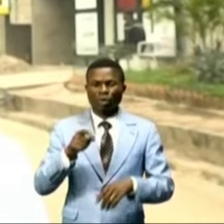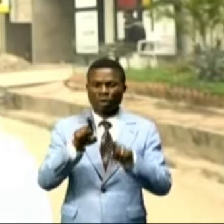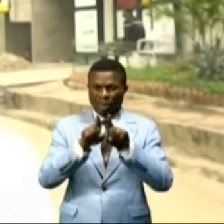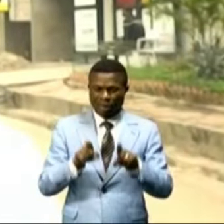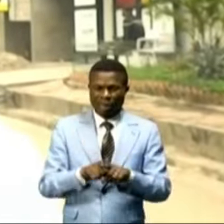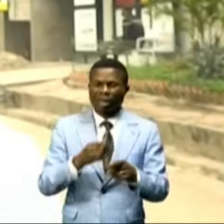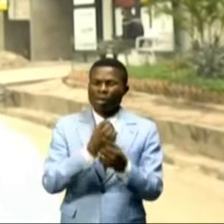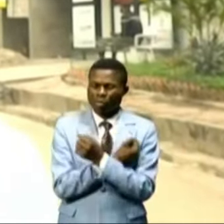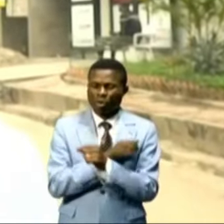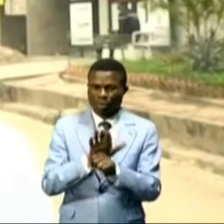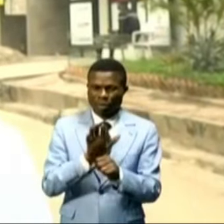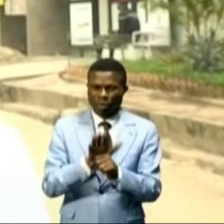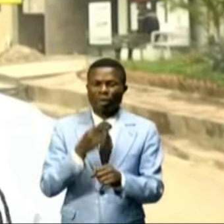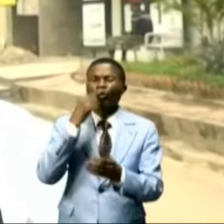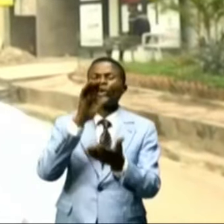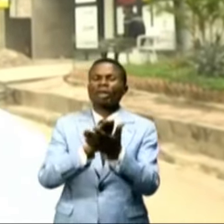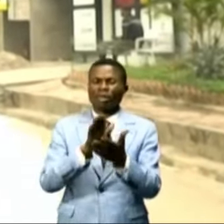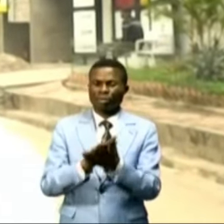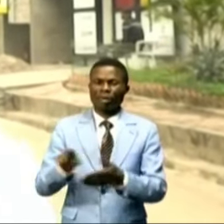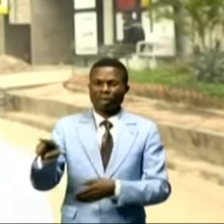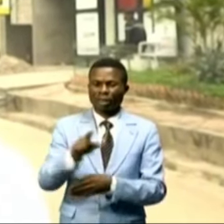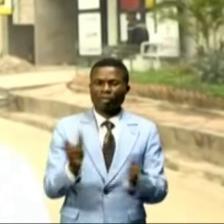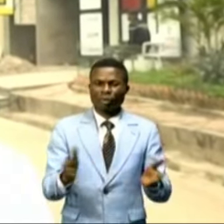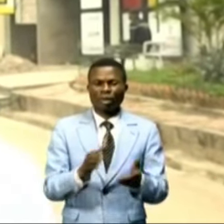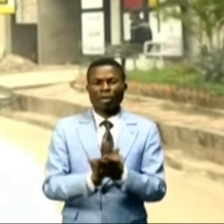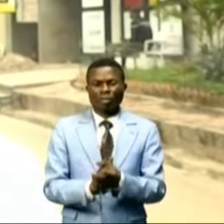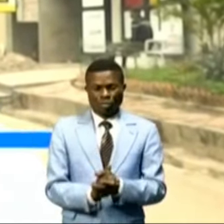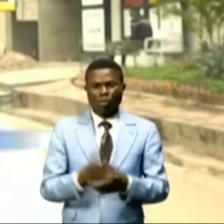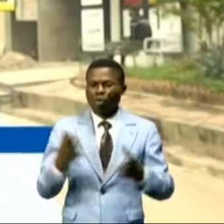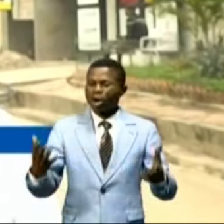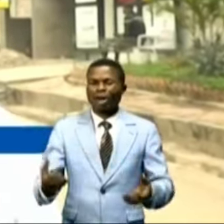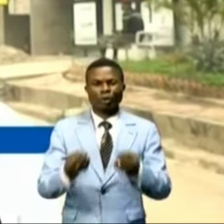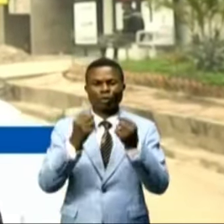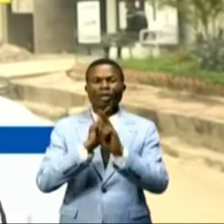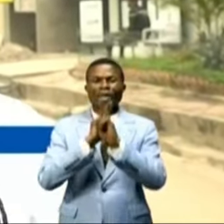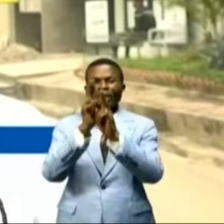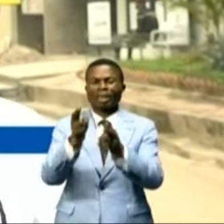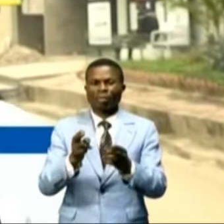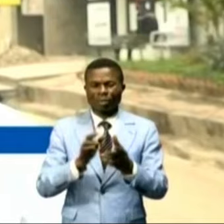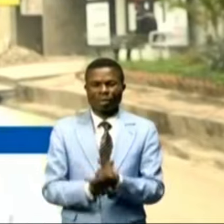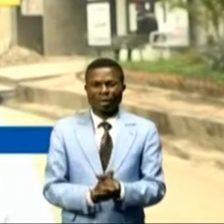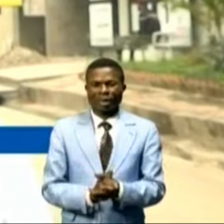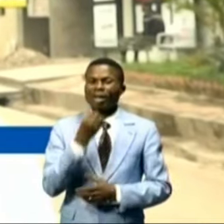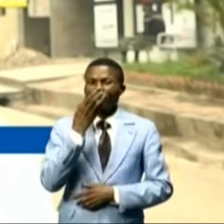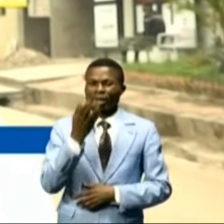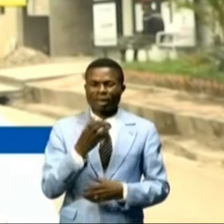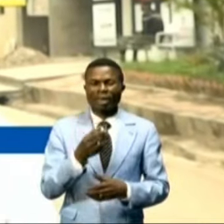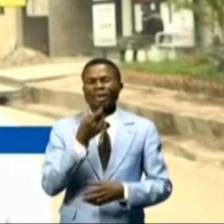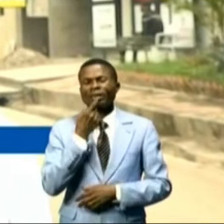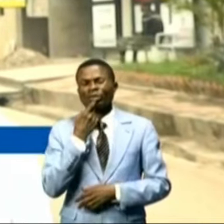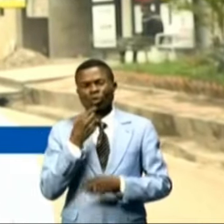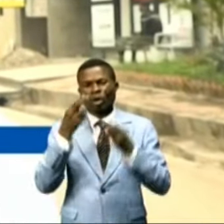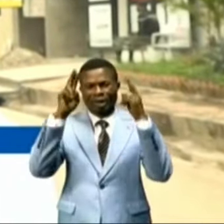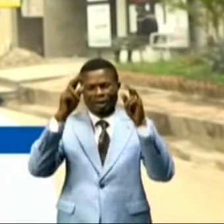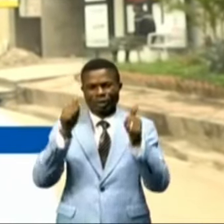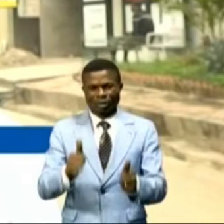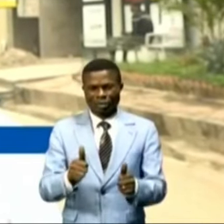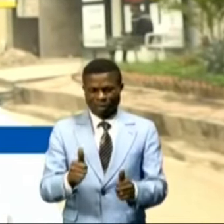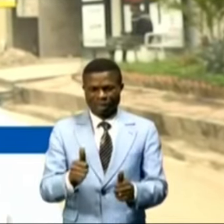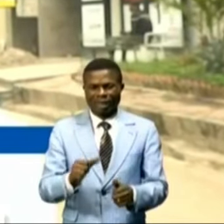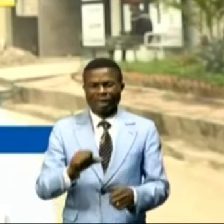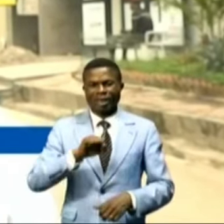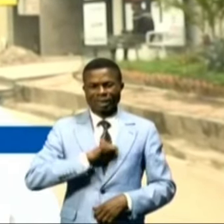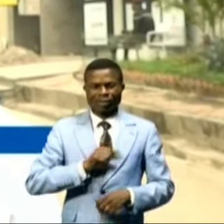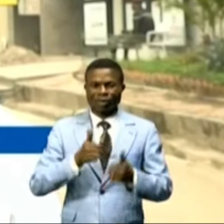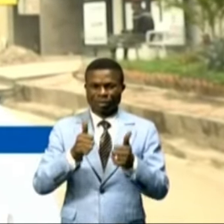aimé. Et puis, je leur remercie. Je me suis retrouvée à l'ESM, par exemple, l'histoire, géographie,